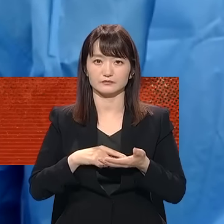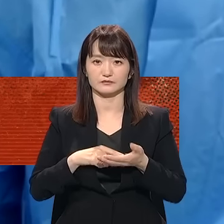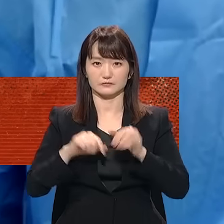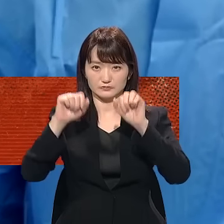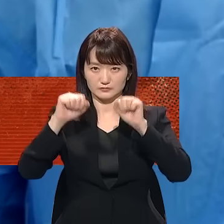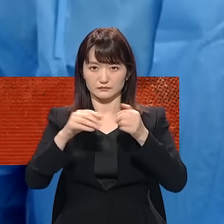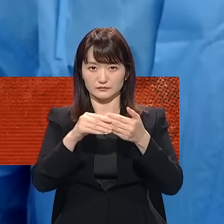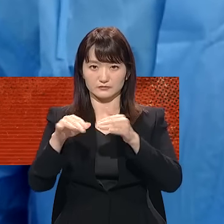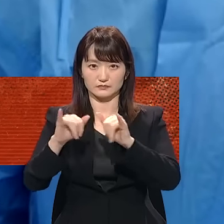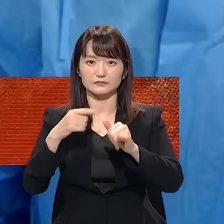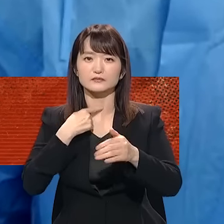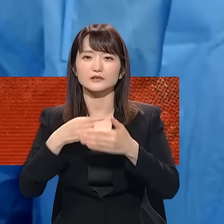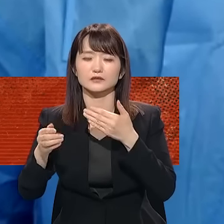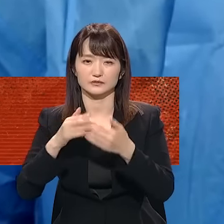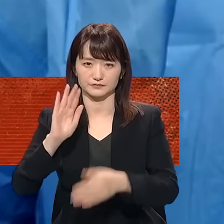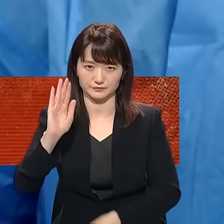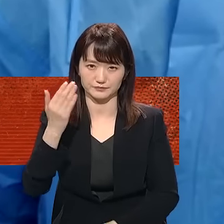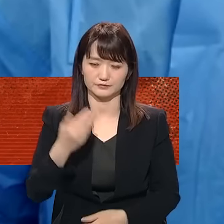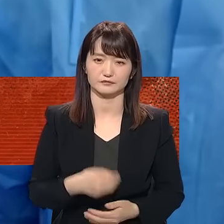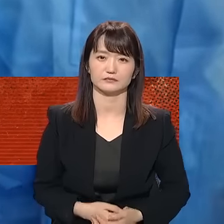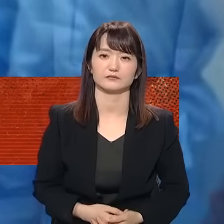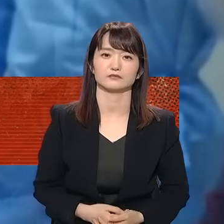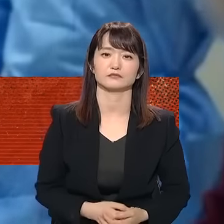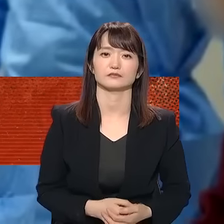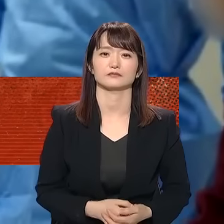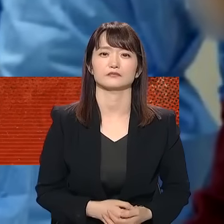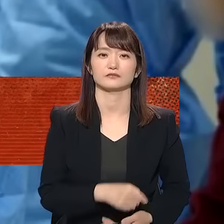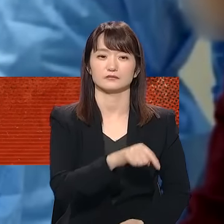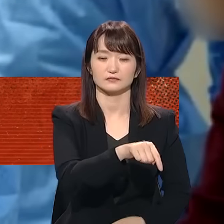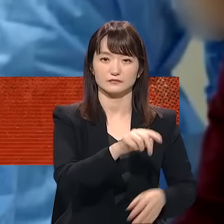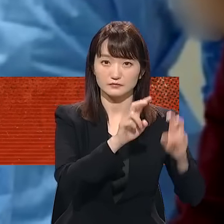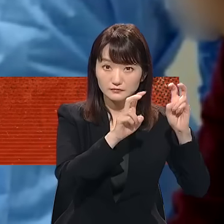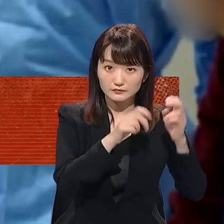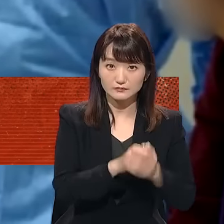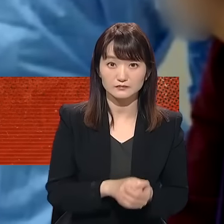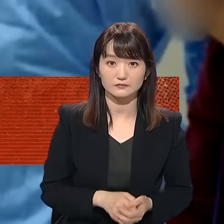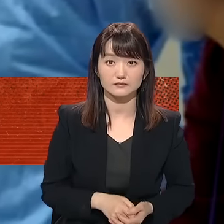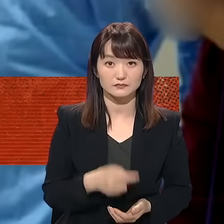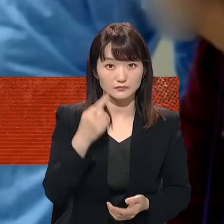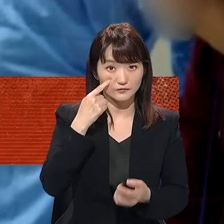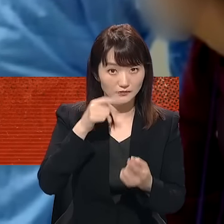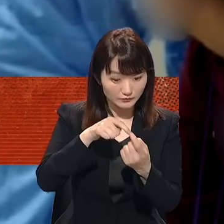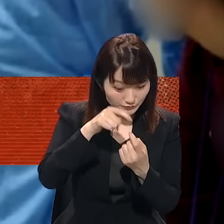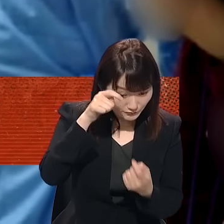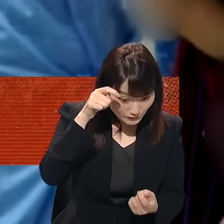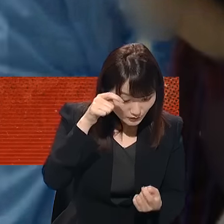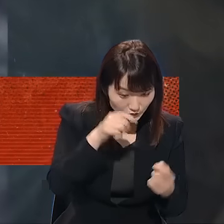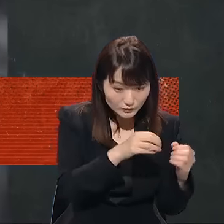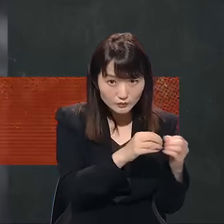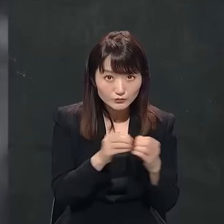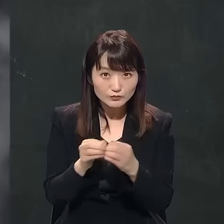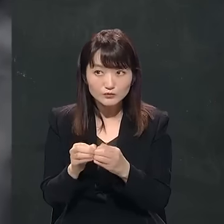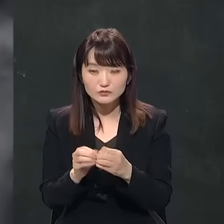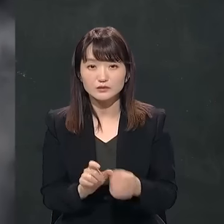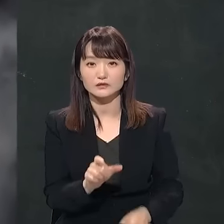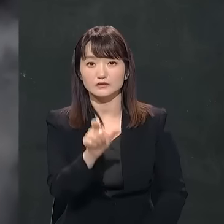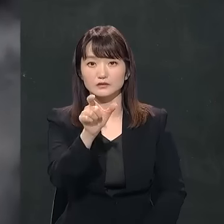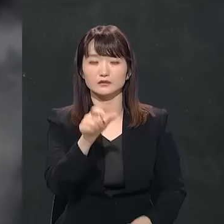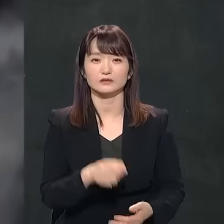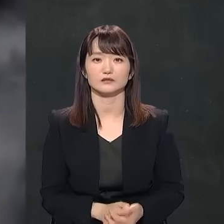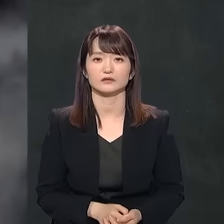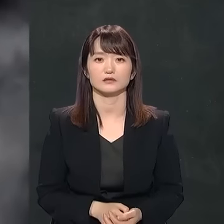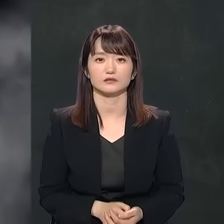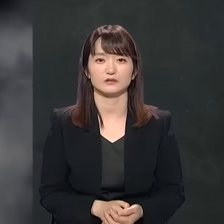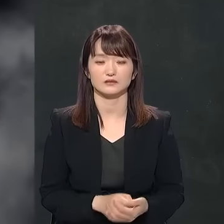지도자들의 경력이 된다고 합니다 실제 해당 업체는 백문이 불려 의견이라는 문구를 크게 올려 놓았고요 직접 한 번